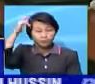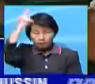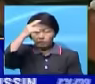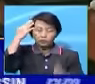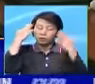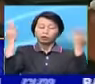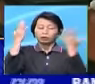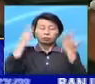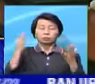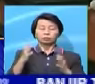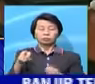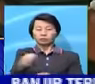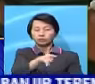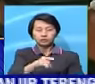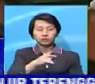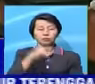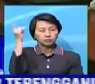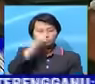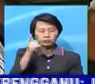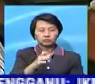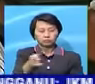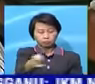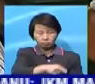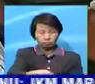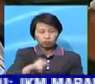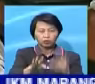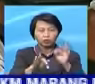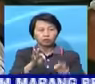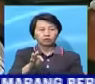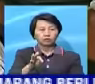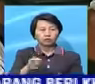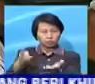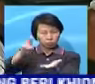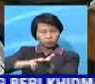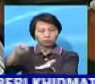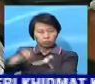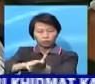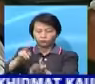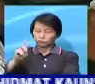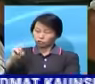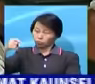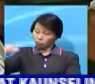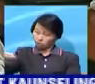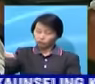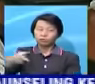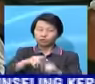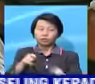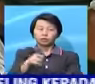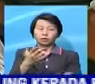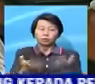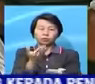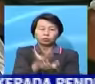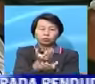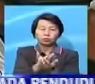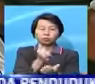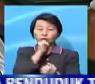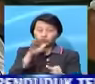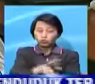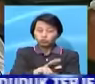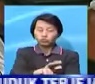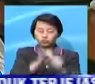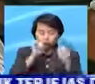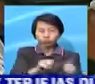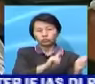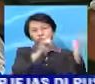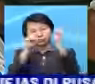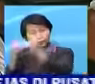haji. Mereka tak pernah pun mereka pun daftar di tabung haji, tapi mereka mungkin duit tak cukup nak melayakkan